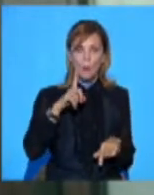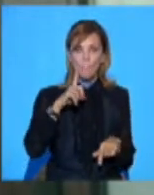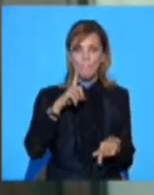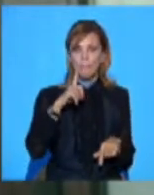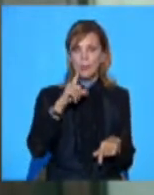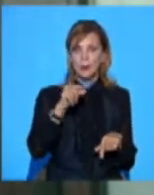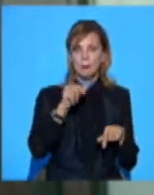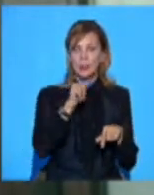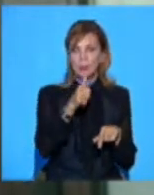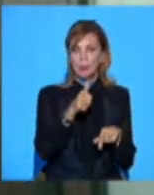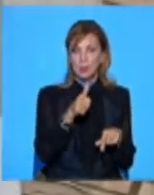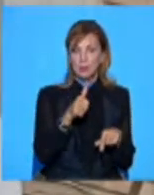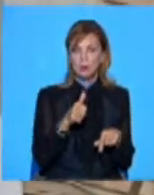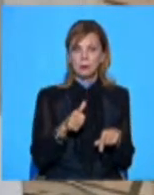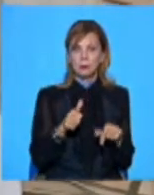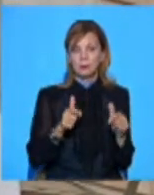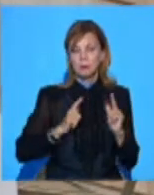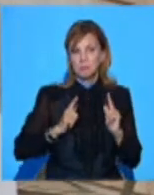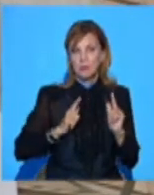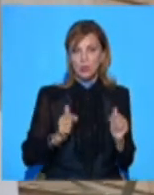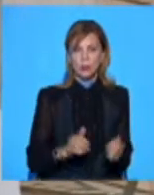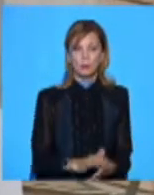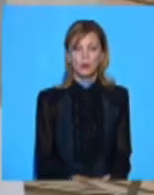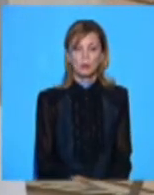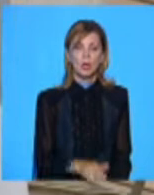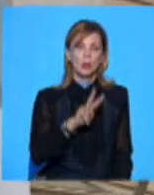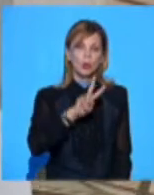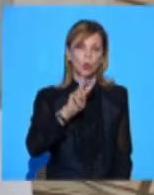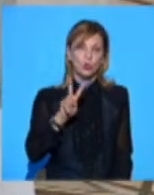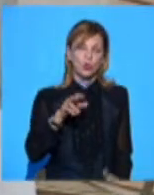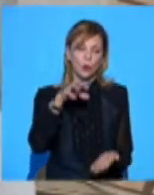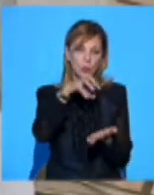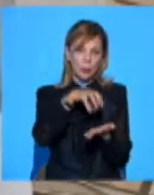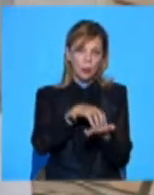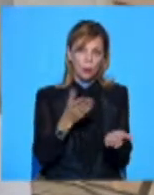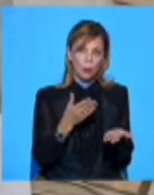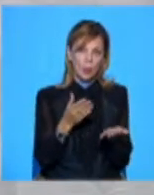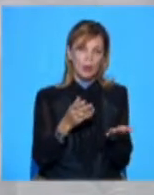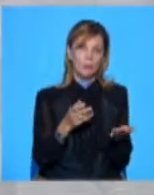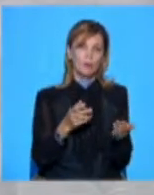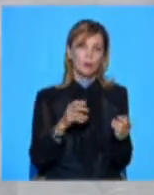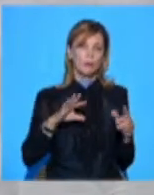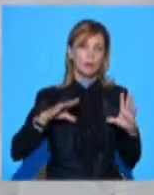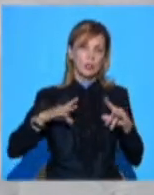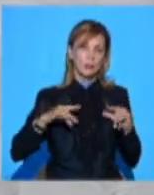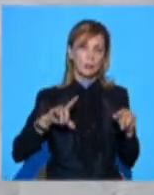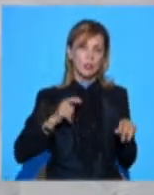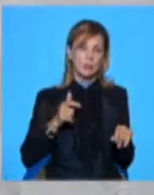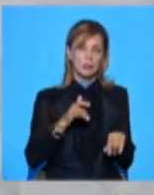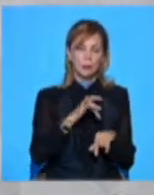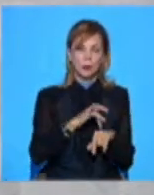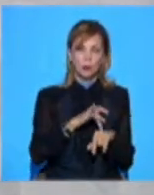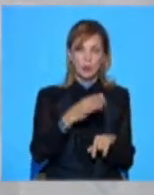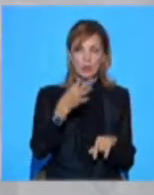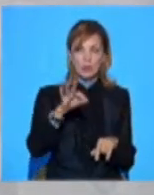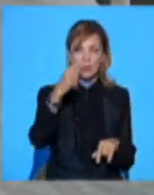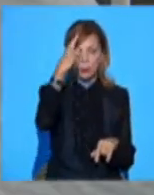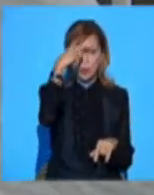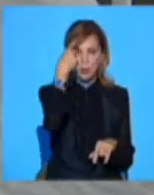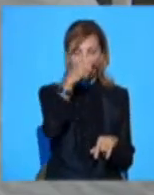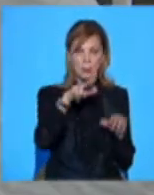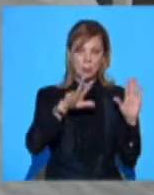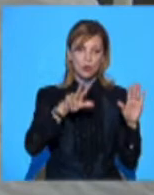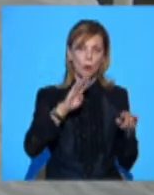și încă așteptăm. Cele 22 de posturi ce vor fi scoase la concurs sunt pentru un medic, 10 asistenți medicali,